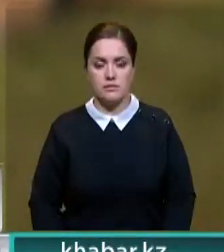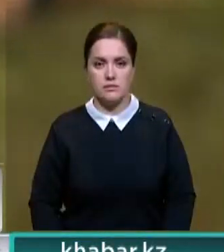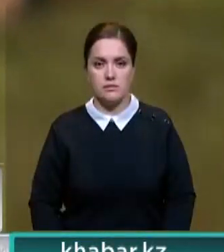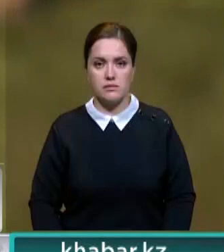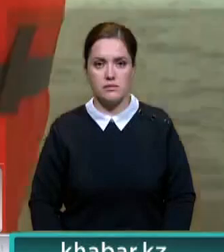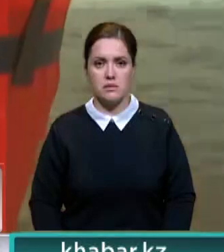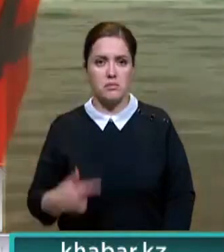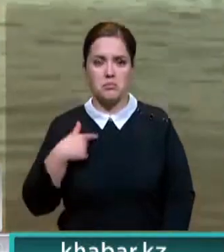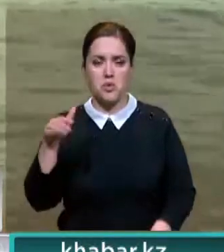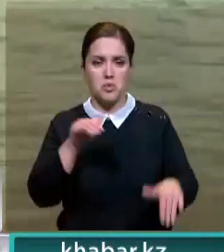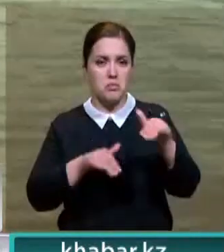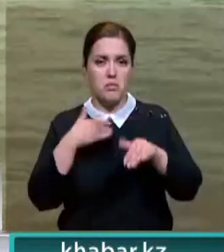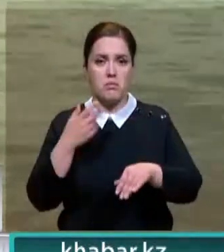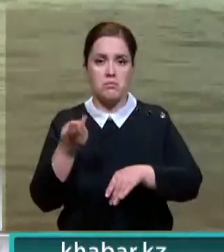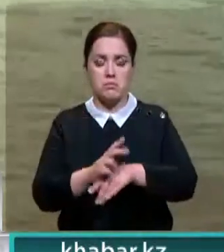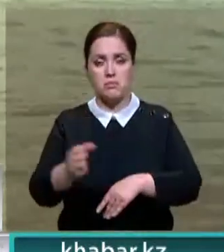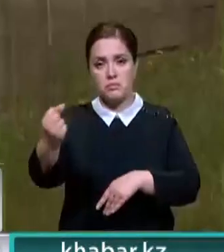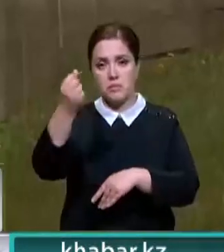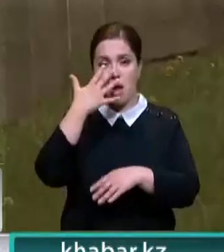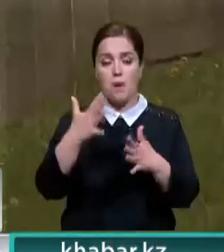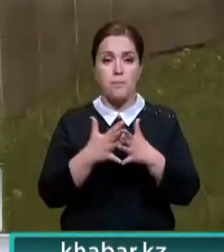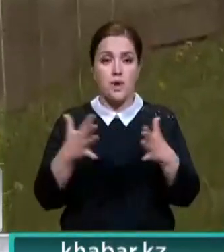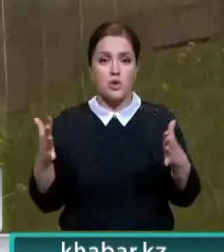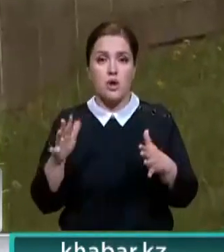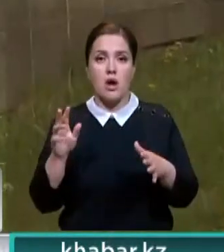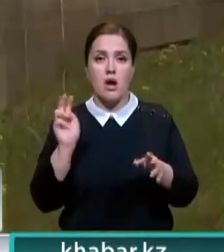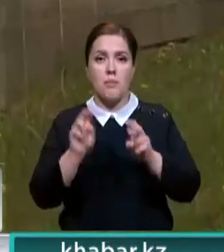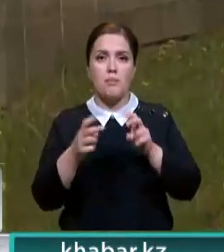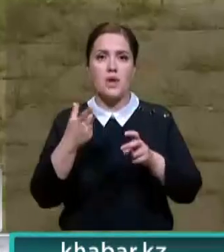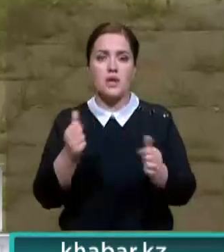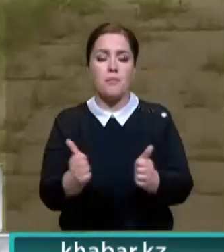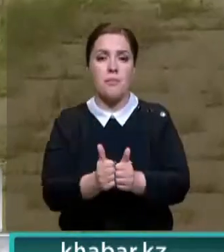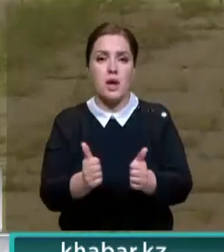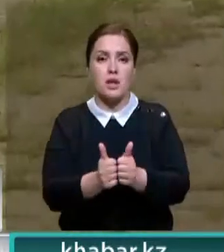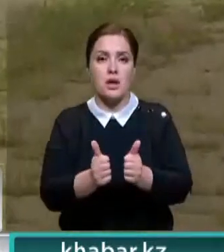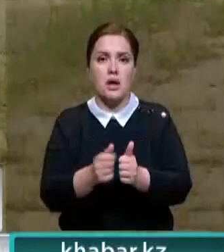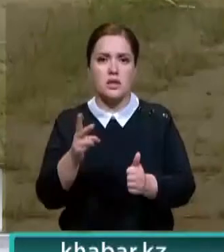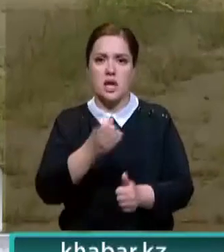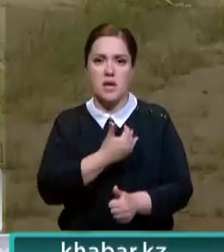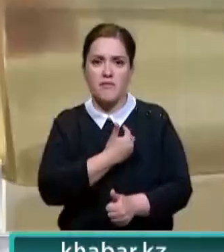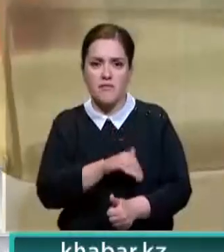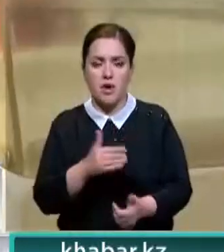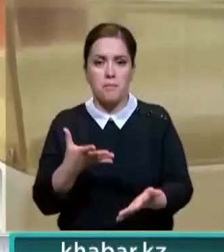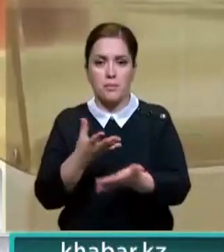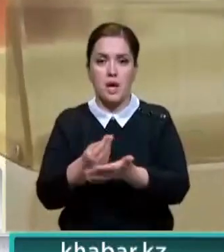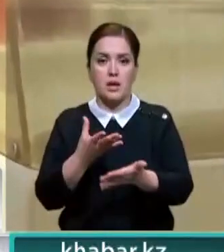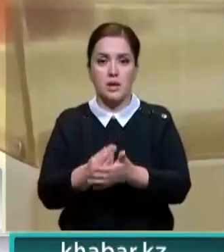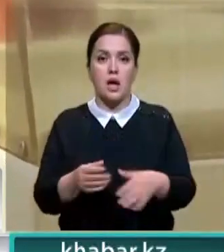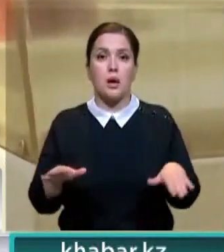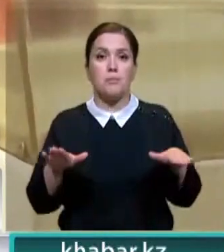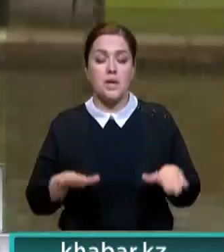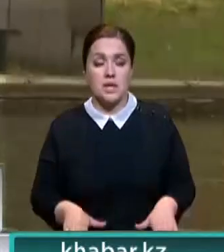пришли загорать. Вот и получается, что большинство идут туда, где поближе. Да и не все хотят посещать платные места для